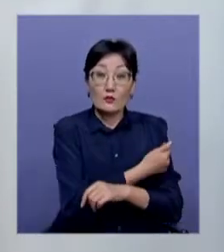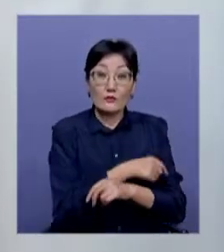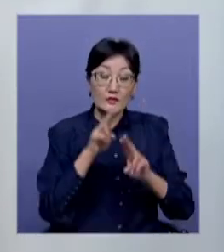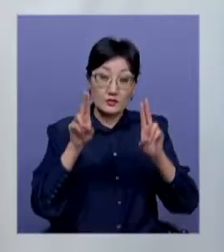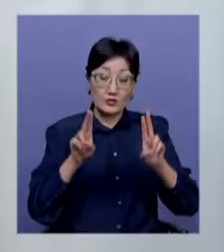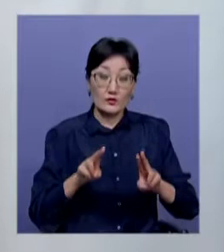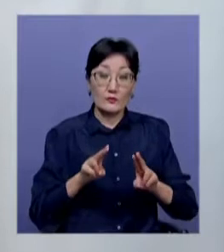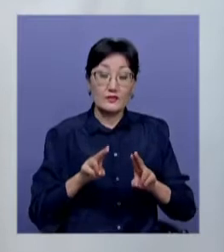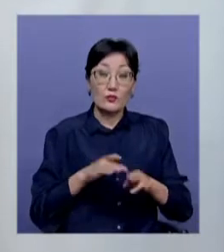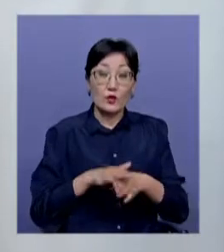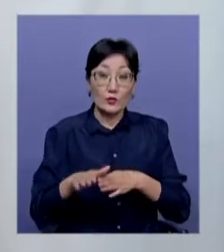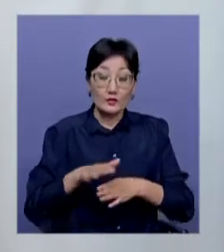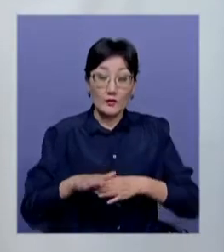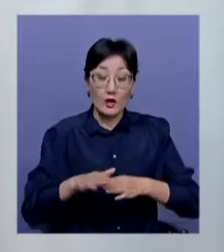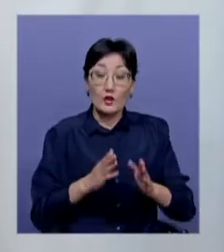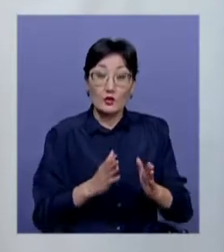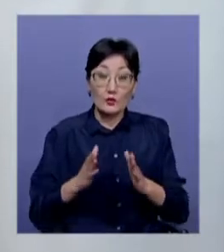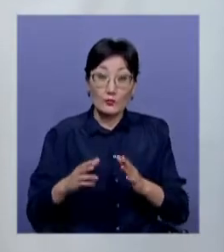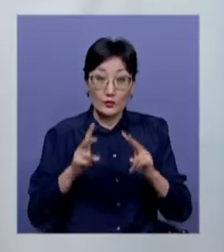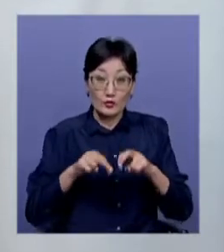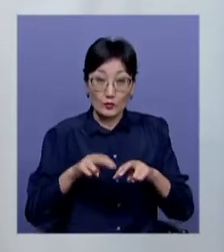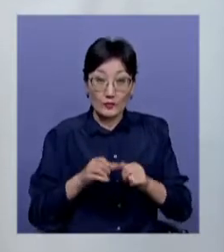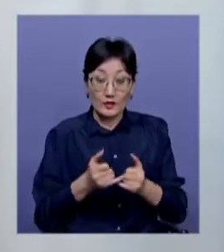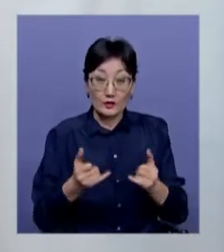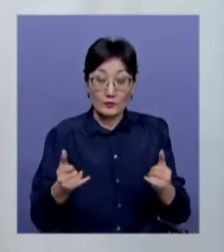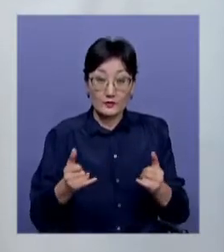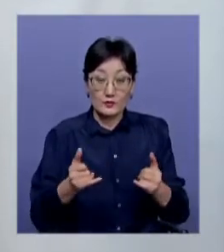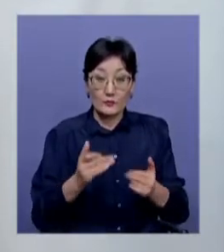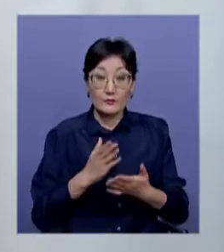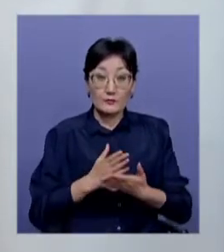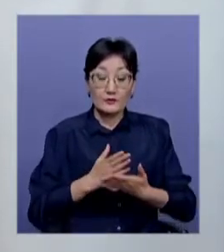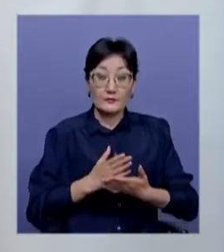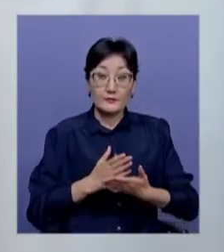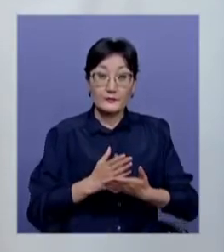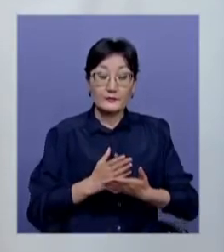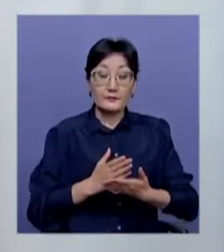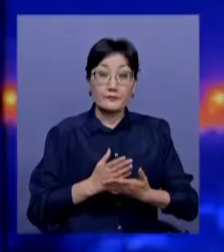эпидемиологиялық нормалардың орындалуына тұрақты мониторингпен қамтамасыз ету болып табылады.